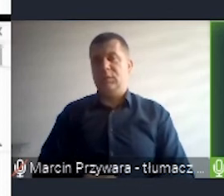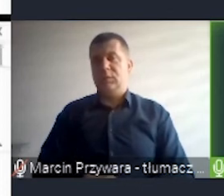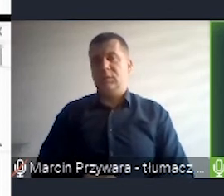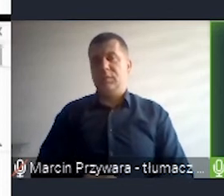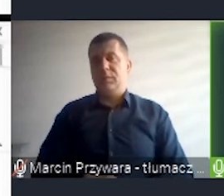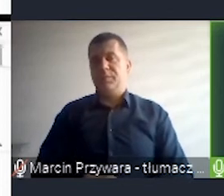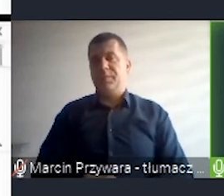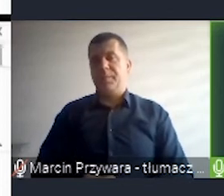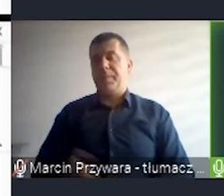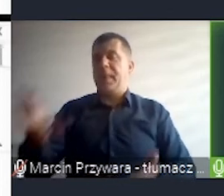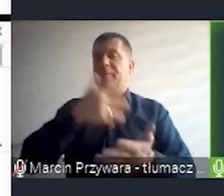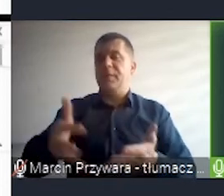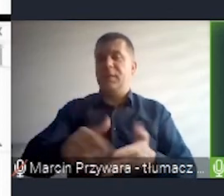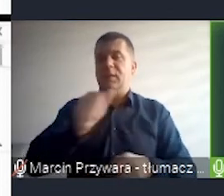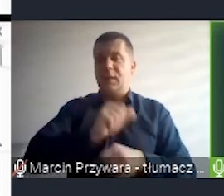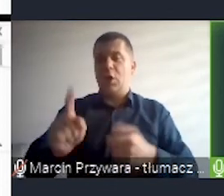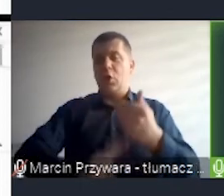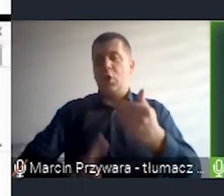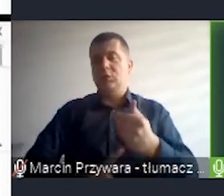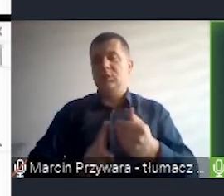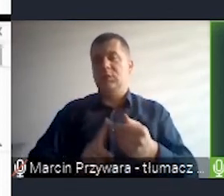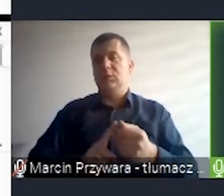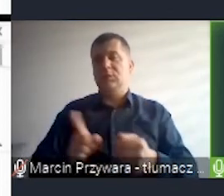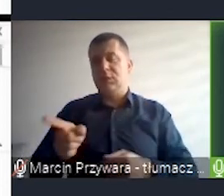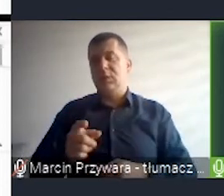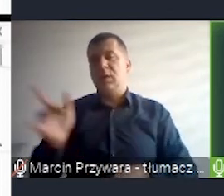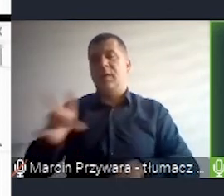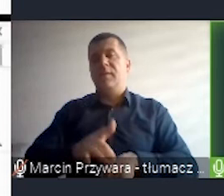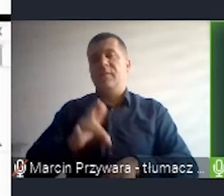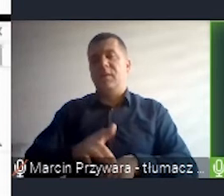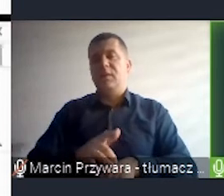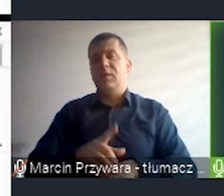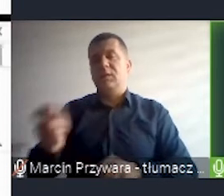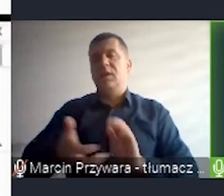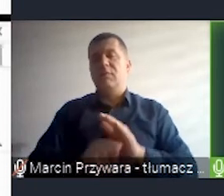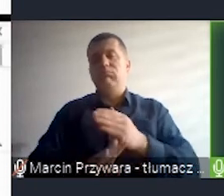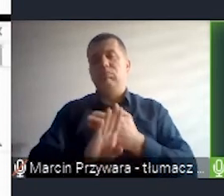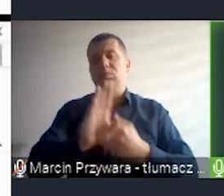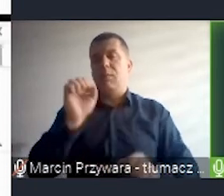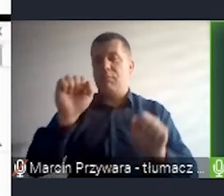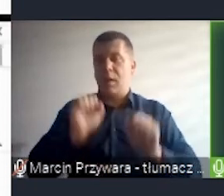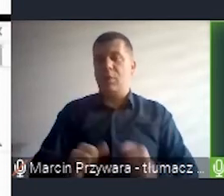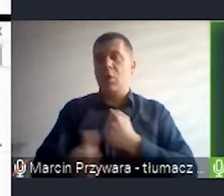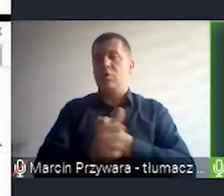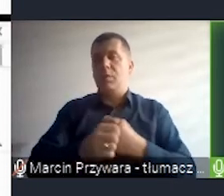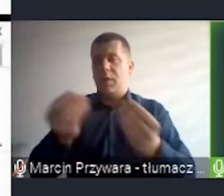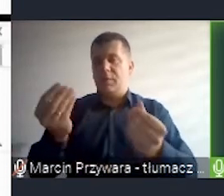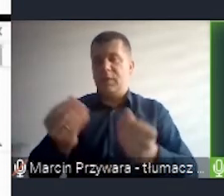Czy wydatki są rozliczane w wysokości, która wynika z wyciągu bankowego i z dokumentów finansowych?